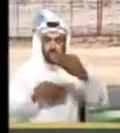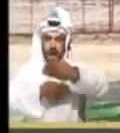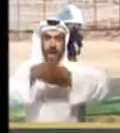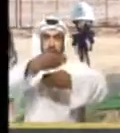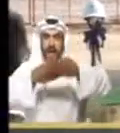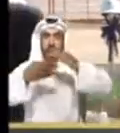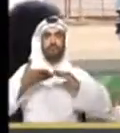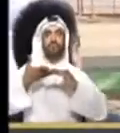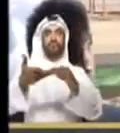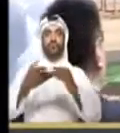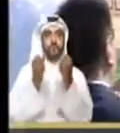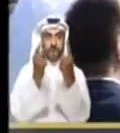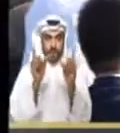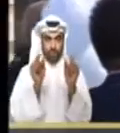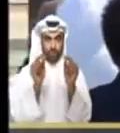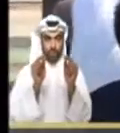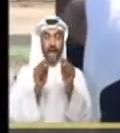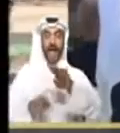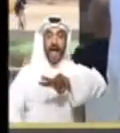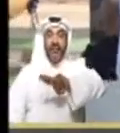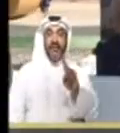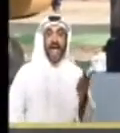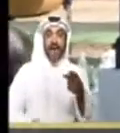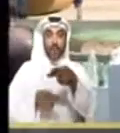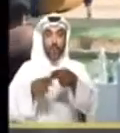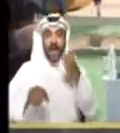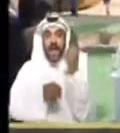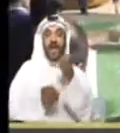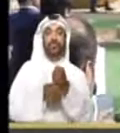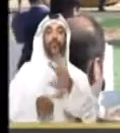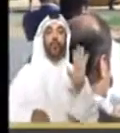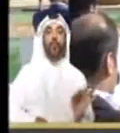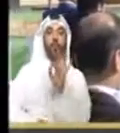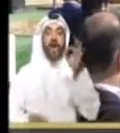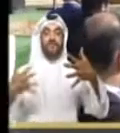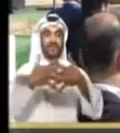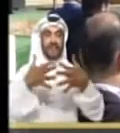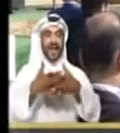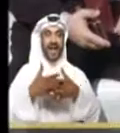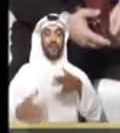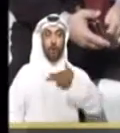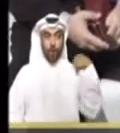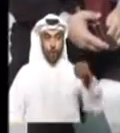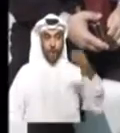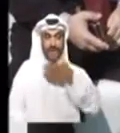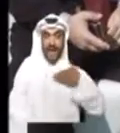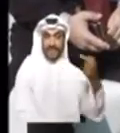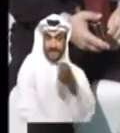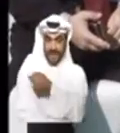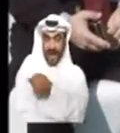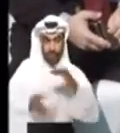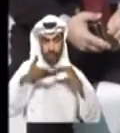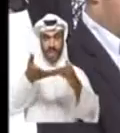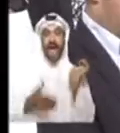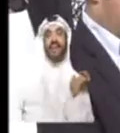العلاجات الدقيقة والراحية. الوافدون العاملون في القطاع العام ستستمر وزارة الصحة لتقديم خدماتها